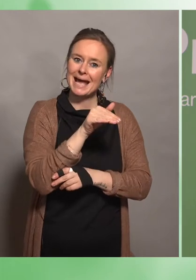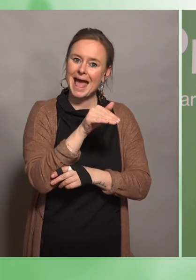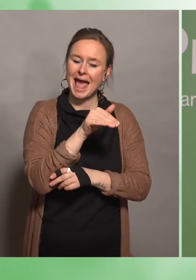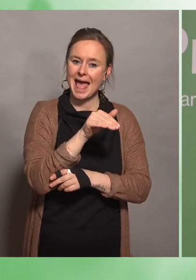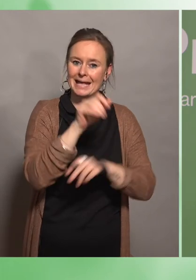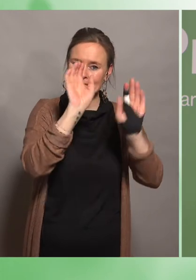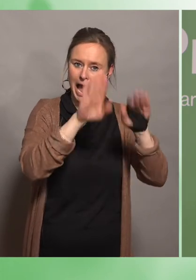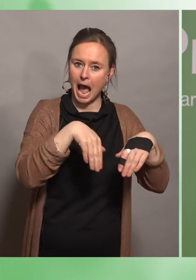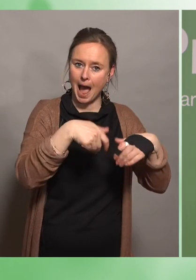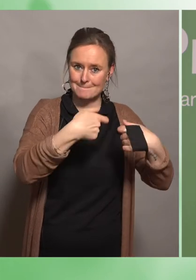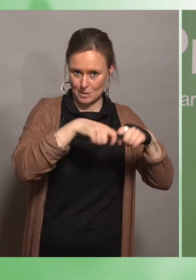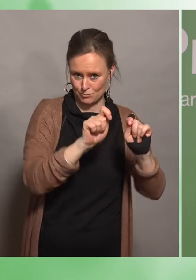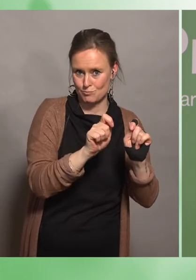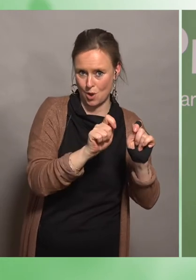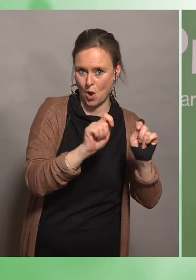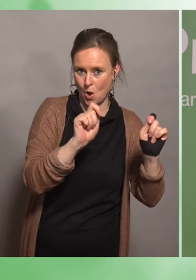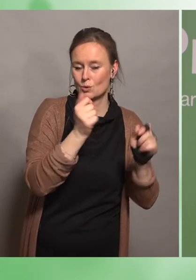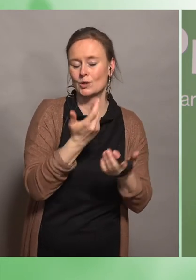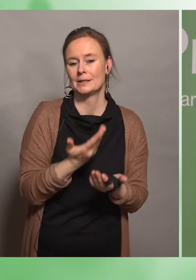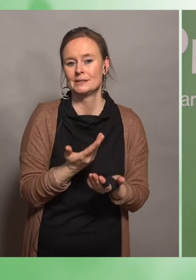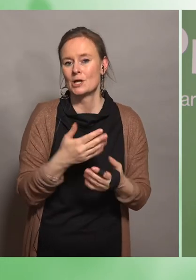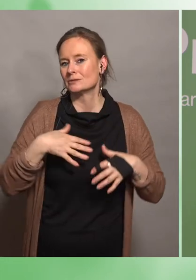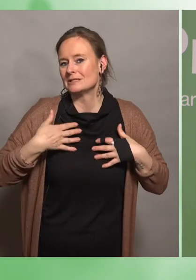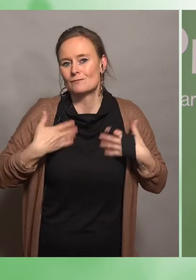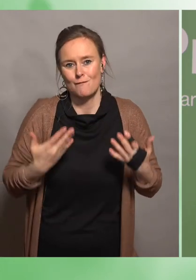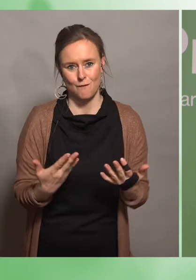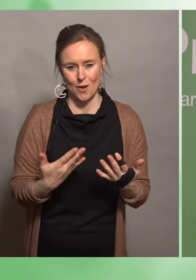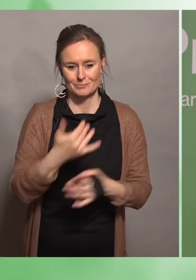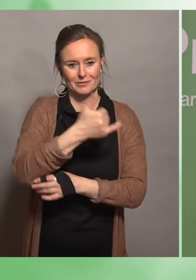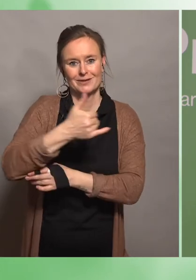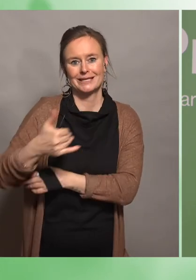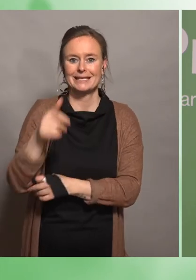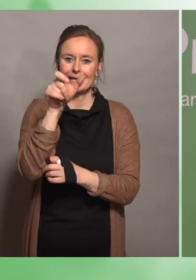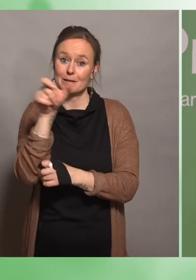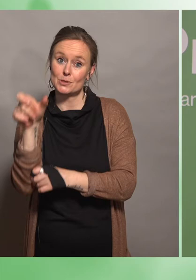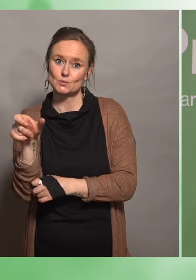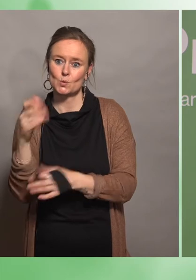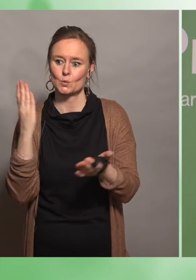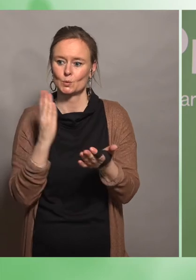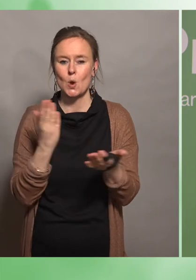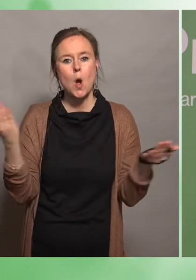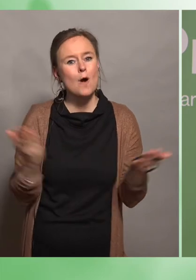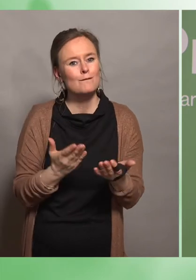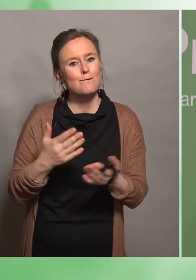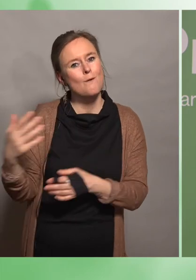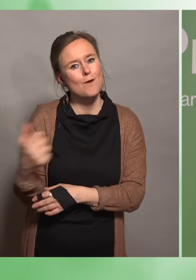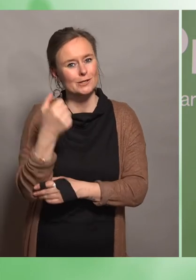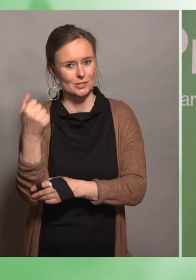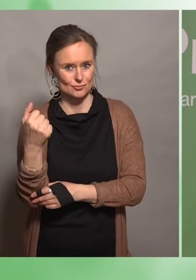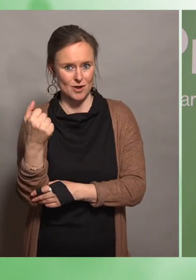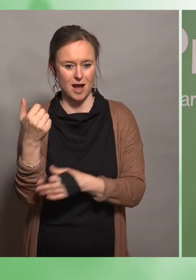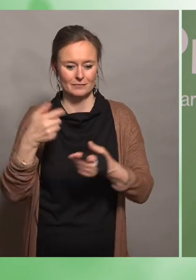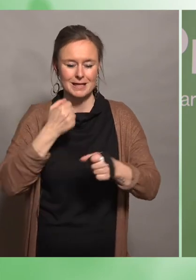motiviert mit und das freut uns natürlich, ja, weil jede Person, wo es uns gelingt, sie in den Arbeitsmarkt zu integrieren, insbesondere Menschen